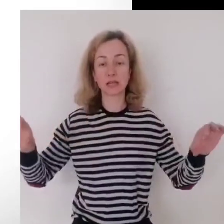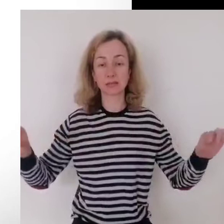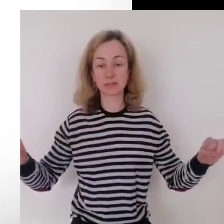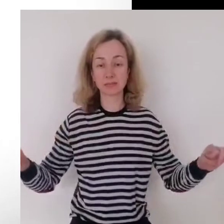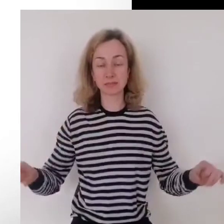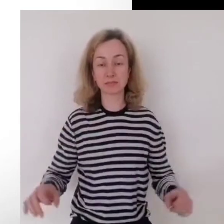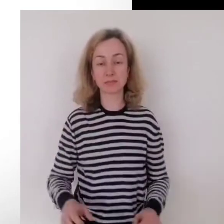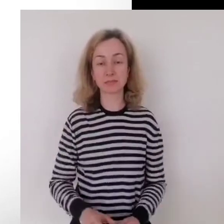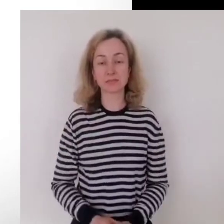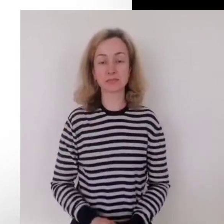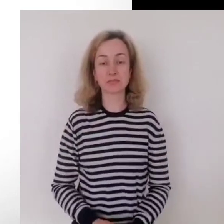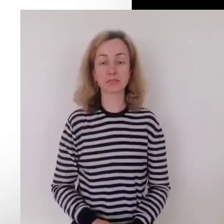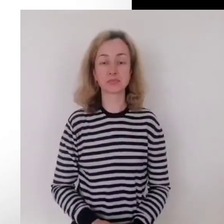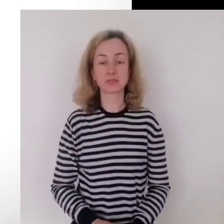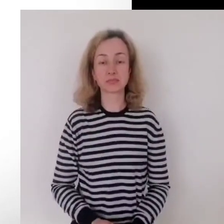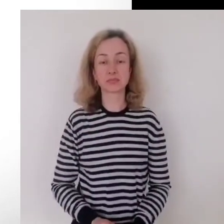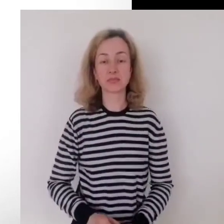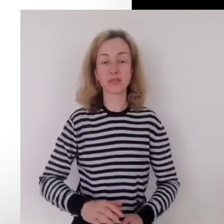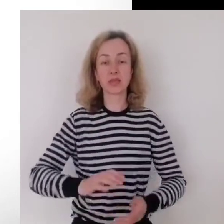сосиски,